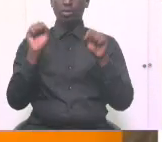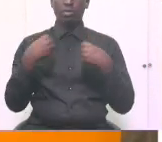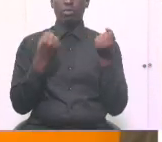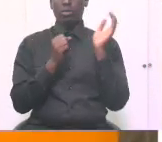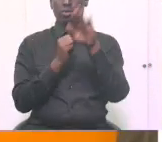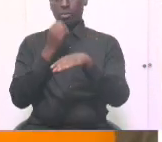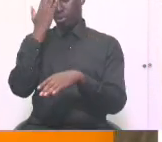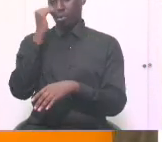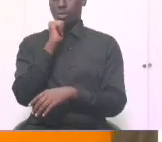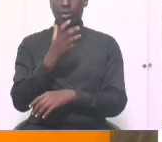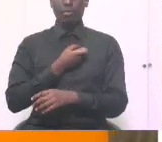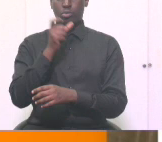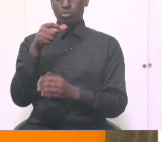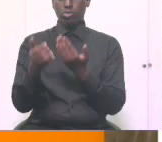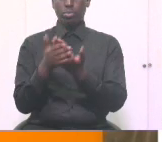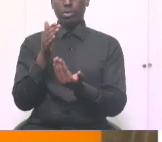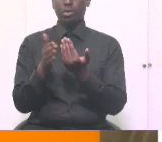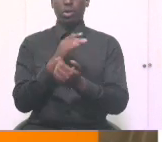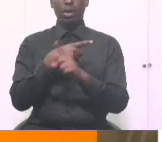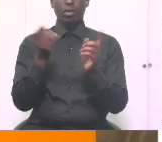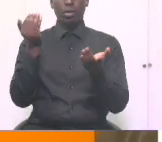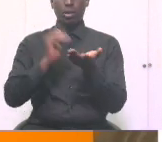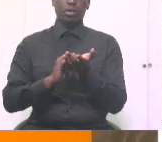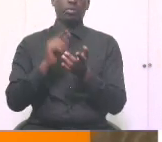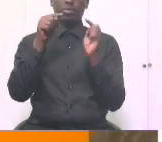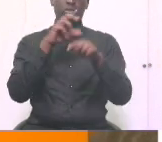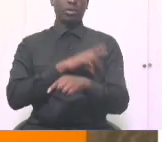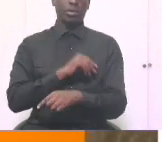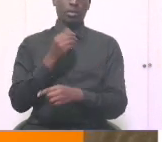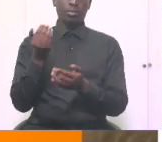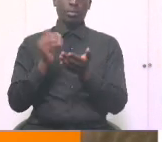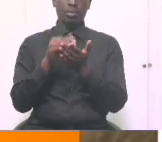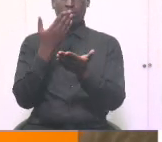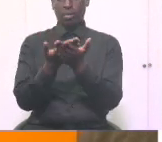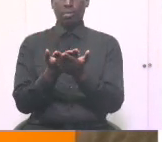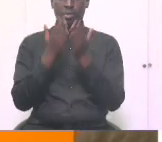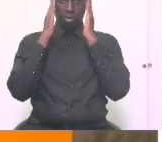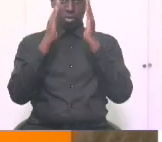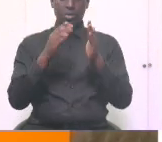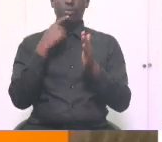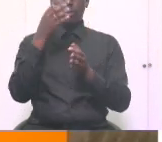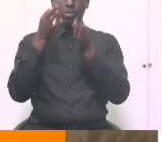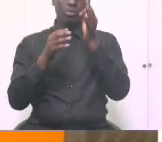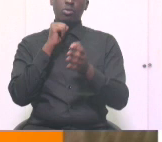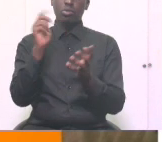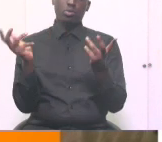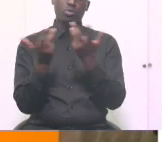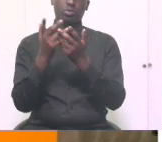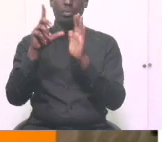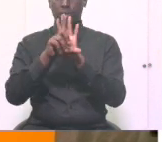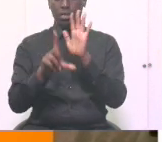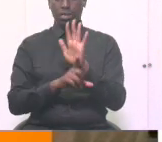ntajyeyo kubera ko atari afite uzamwitaho. Icyakora ubushinjacyaha bwo bwari bwarajuriye bushingiye ku kuba urukiko rutarahuje